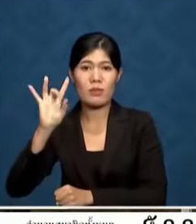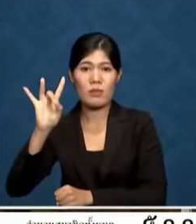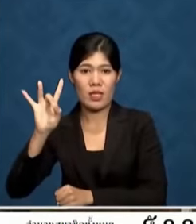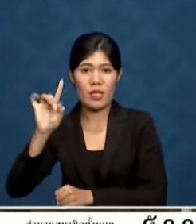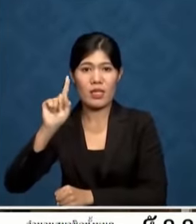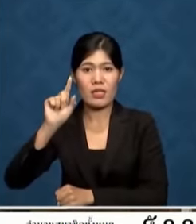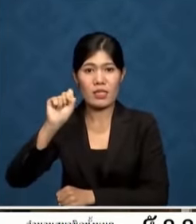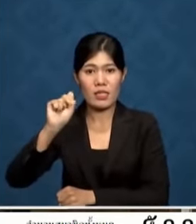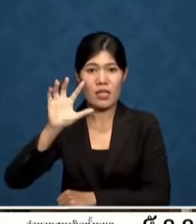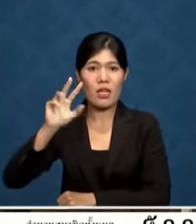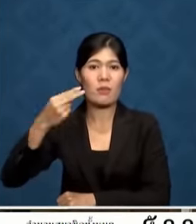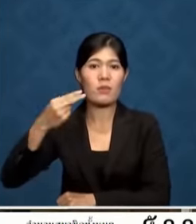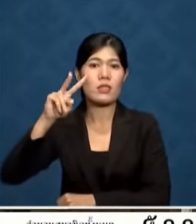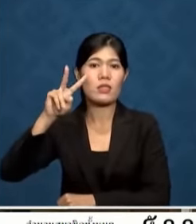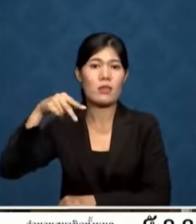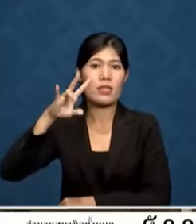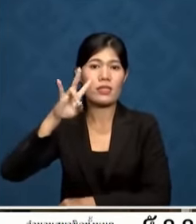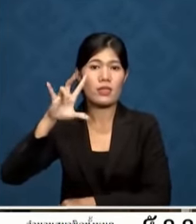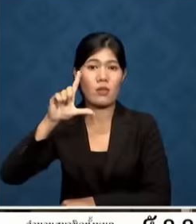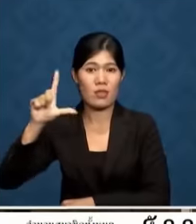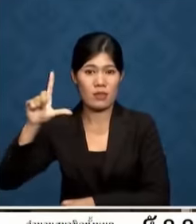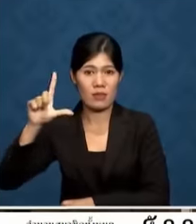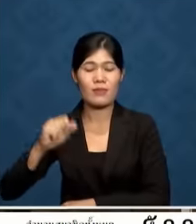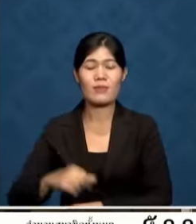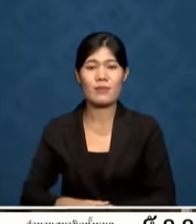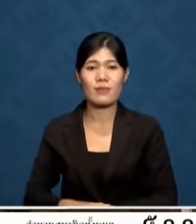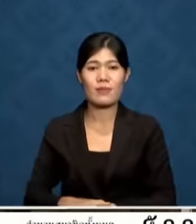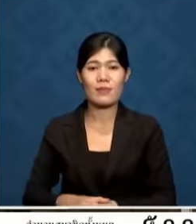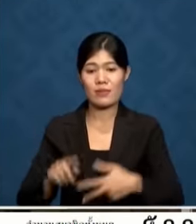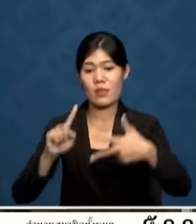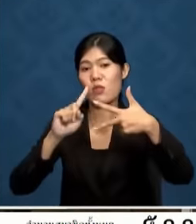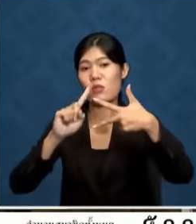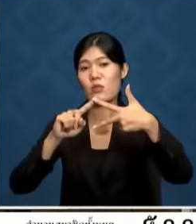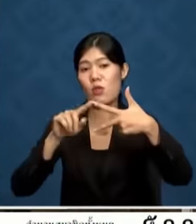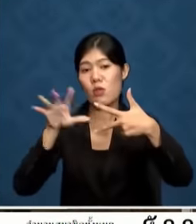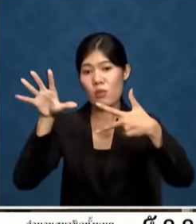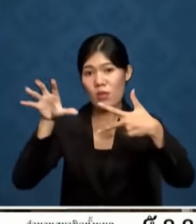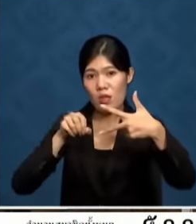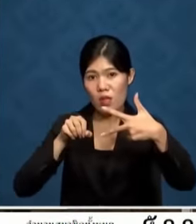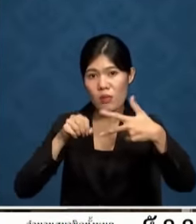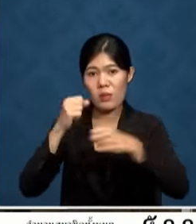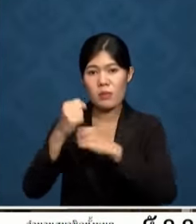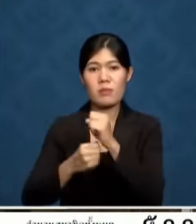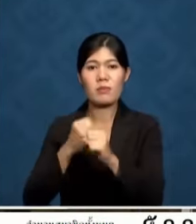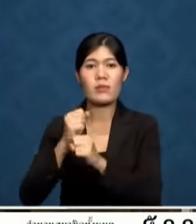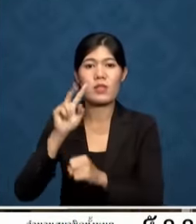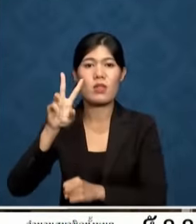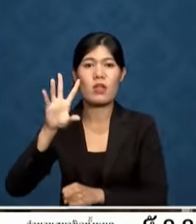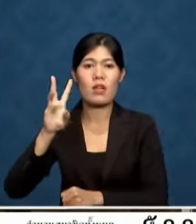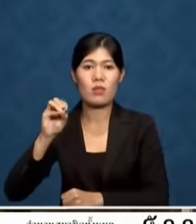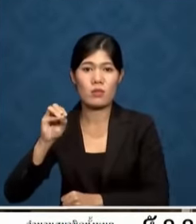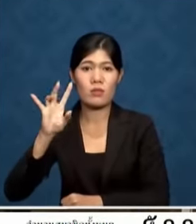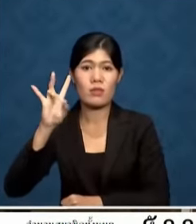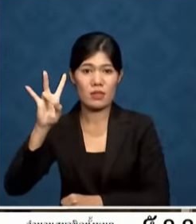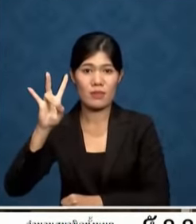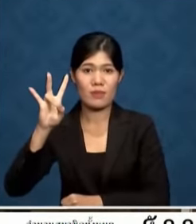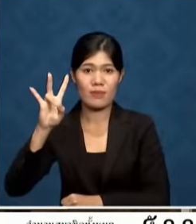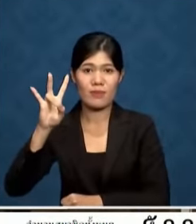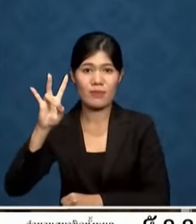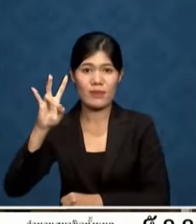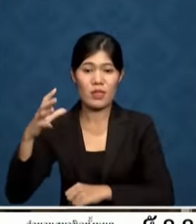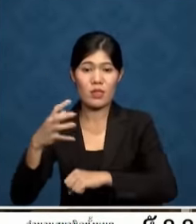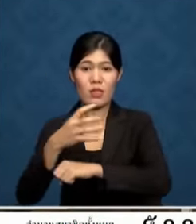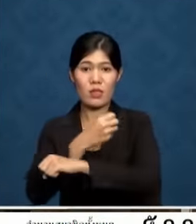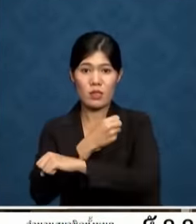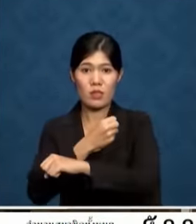15, 700ล้านบาท 2จะเอามาจากงบปี 67ที่สภาอนุมัติพระ